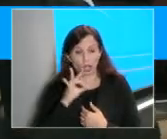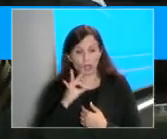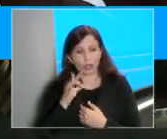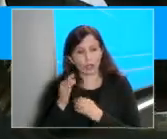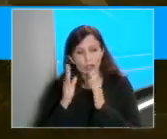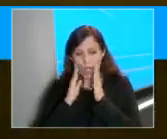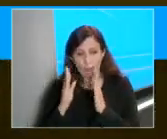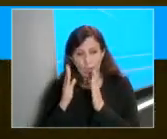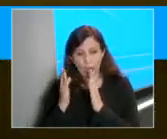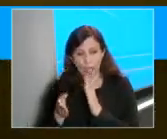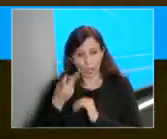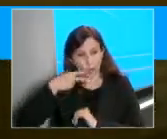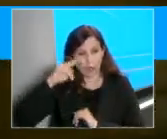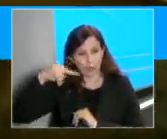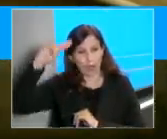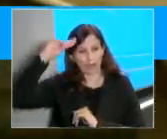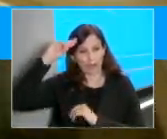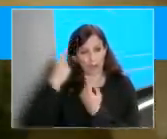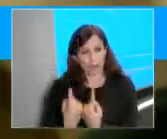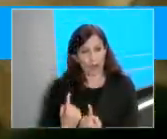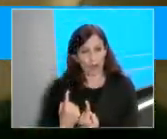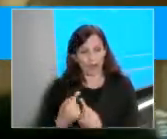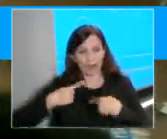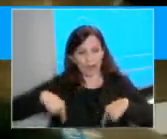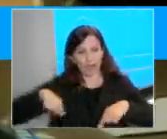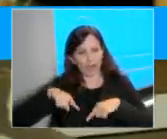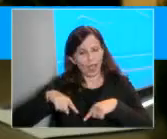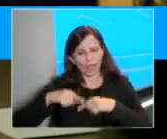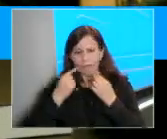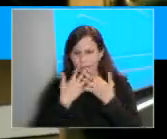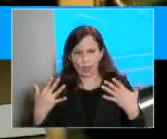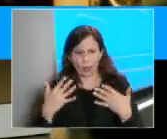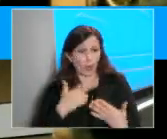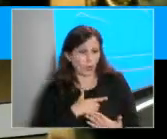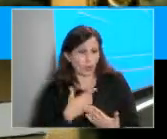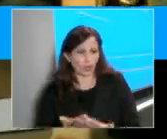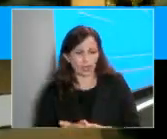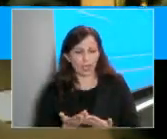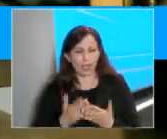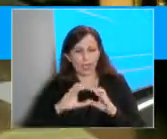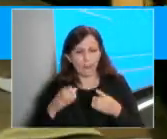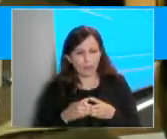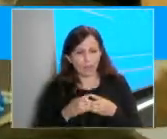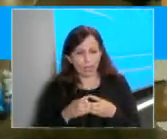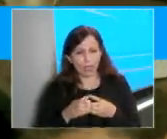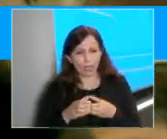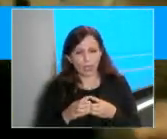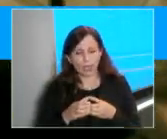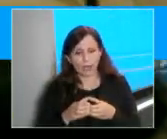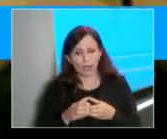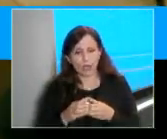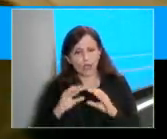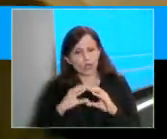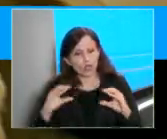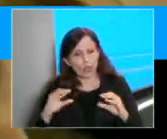הרבה יותר מאשר מחל, מאשר הליכוד עצמו. אנחנו, יש לנו את האג'נדה הברורה מאוד שלנו, שזה מפלגת שדאג